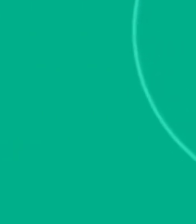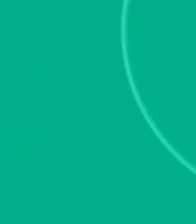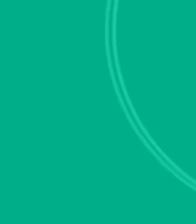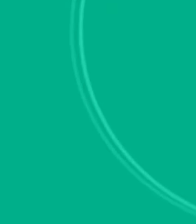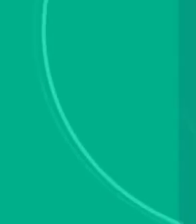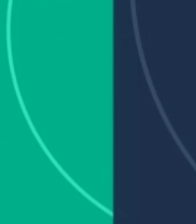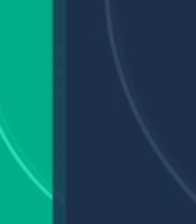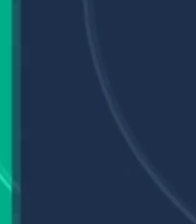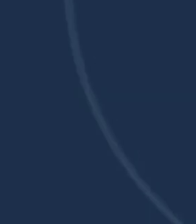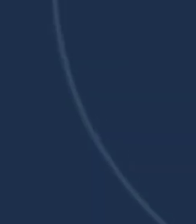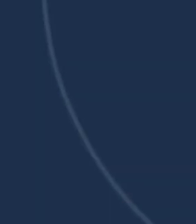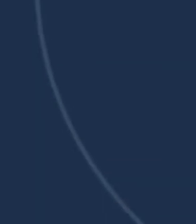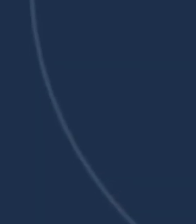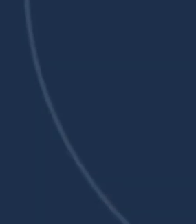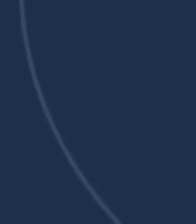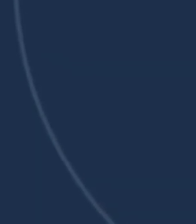Музика